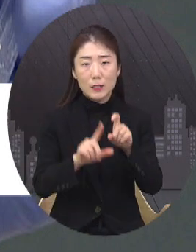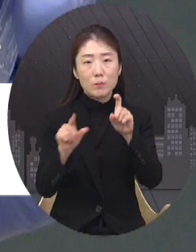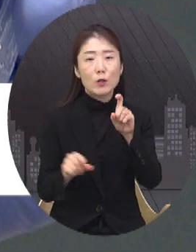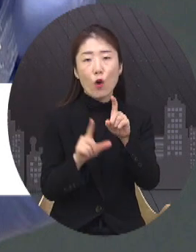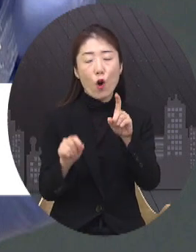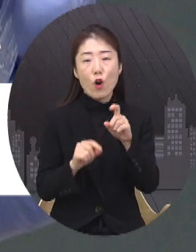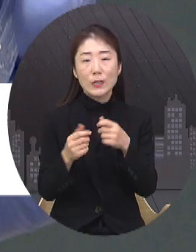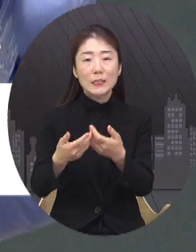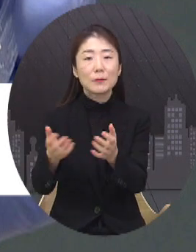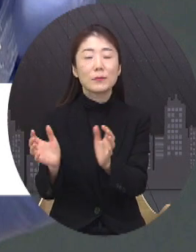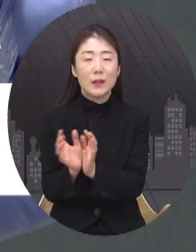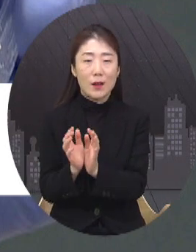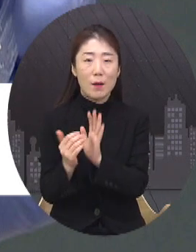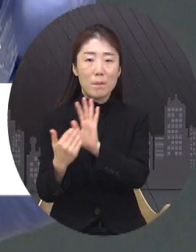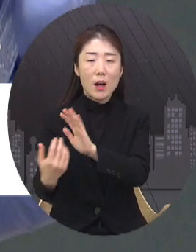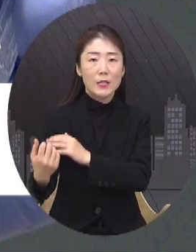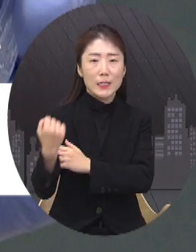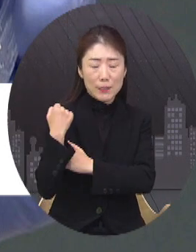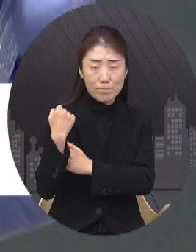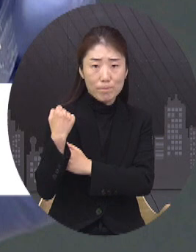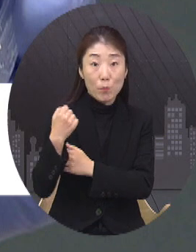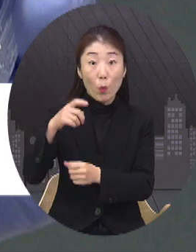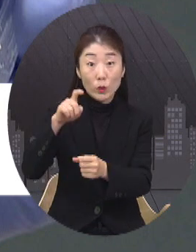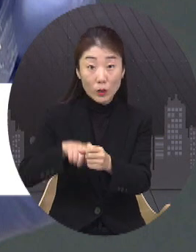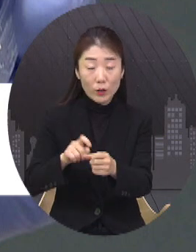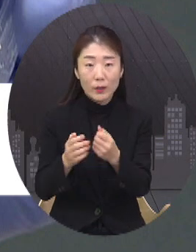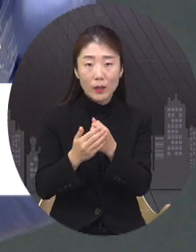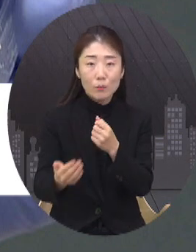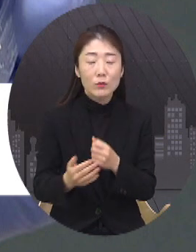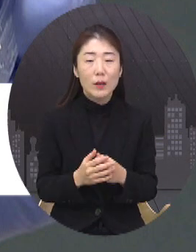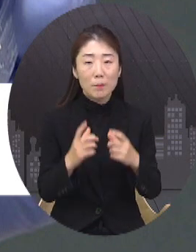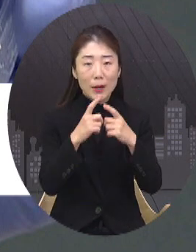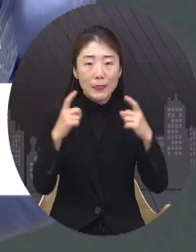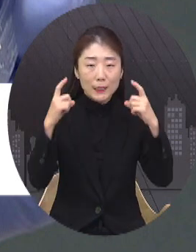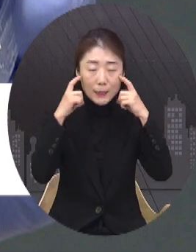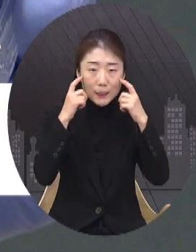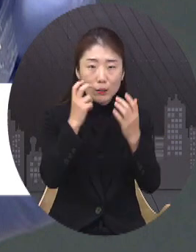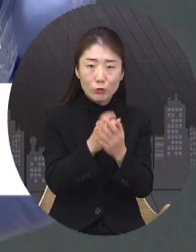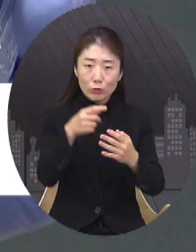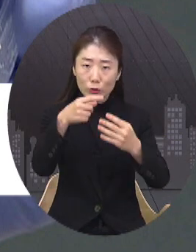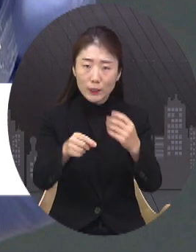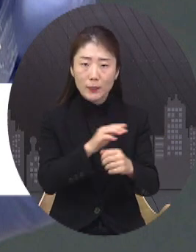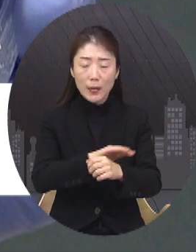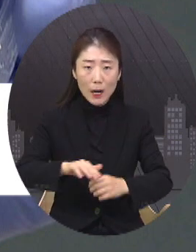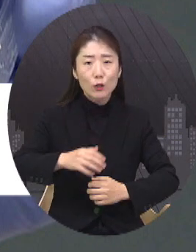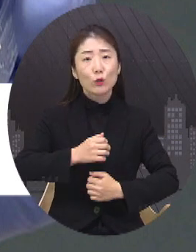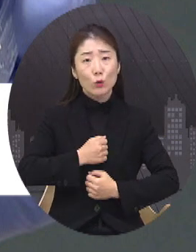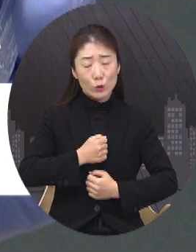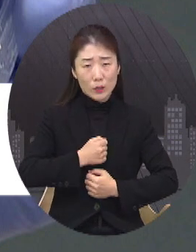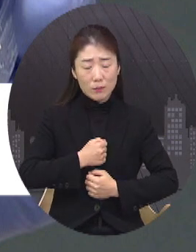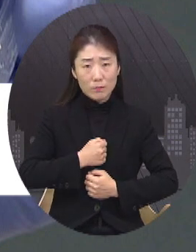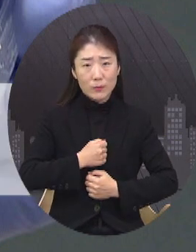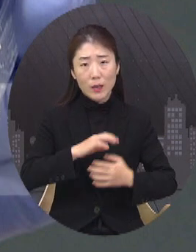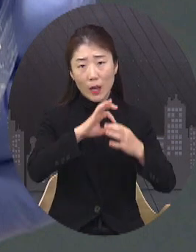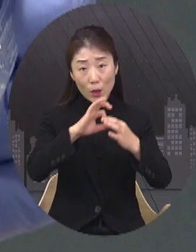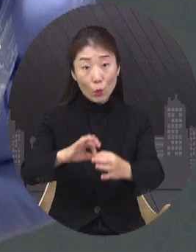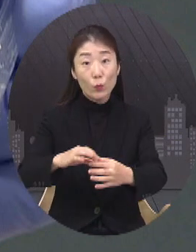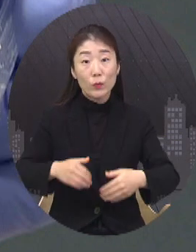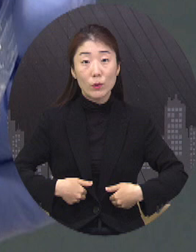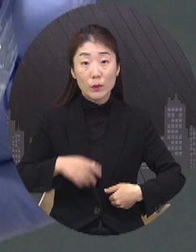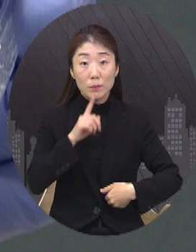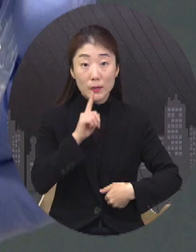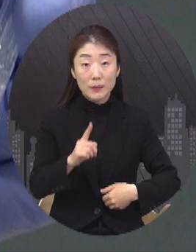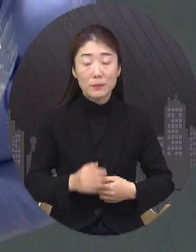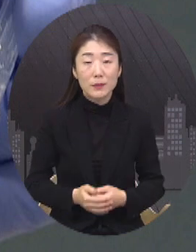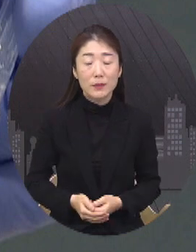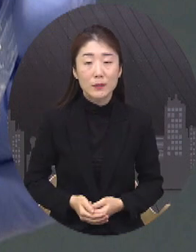면역 형성이 목표인 만큼 방역당국은 마스크 착용 같은 수칙을 지키는 데 느슨해 지지 말 것을 당부하고 있습니다 신은정